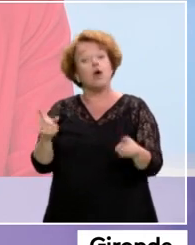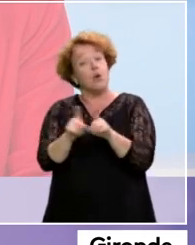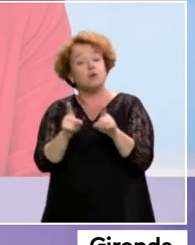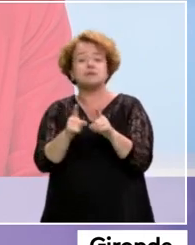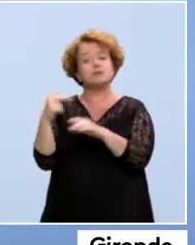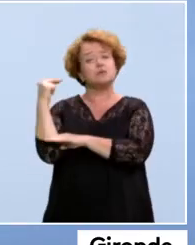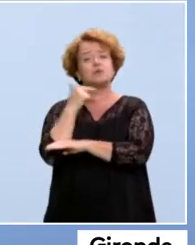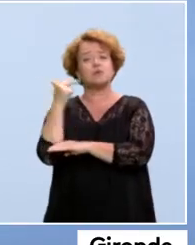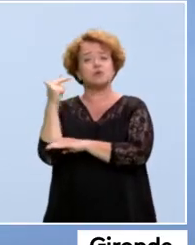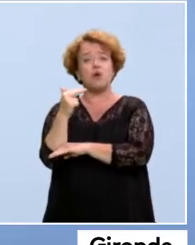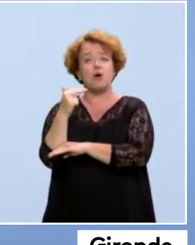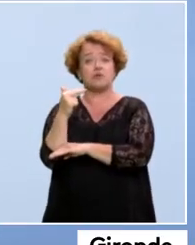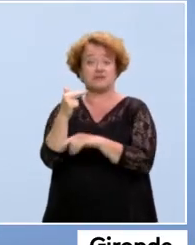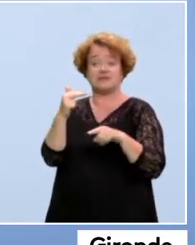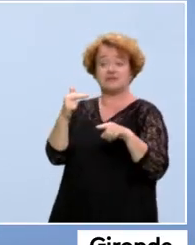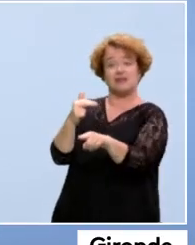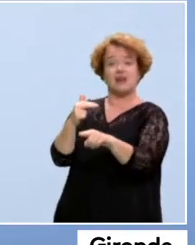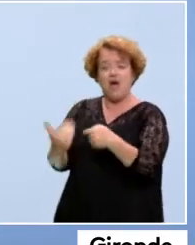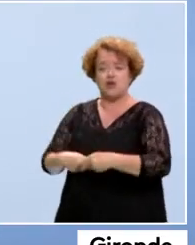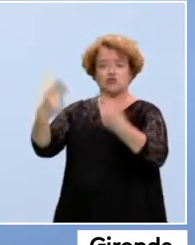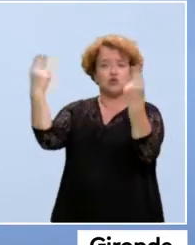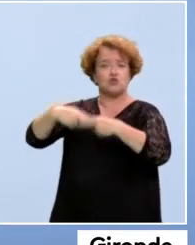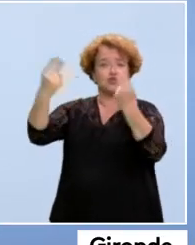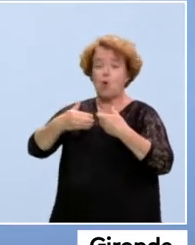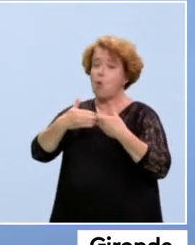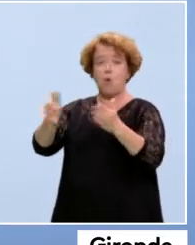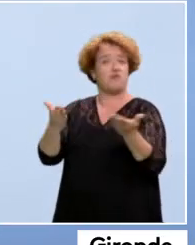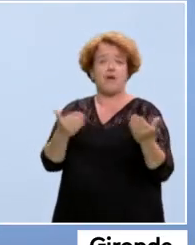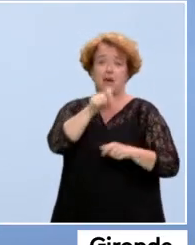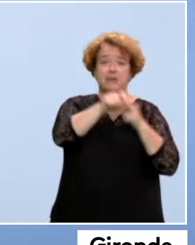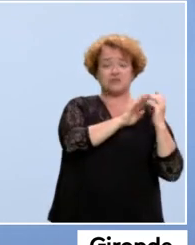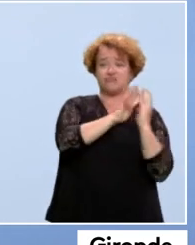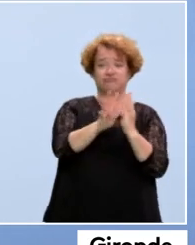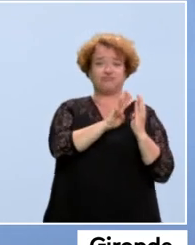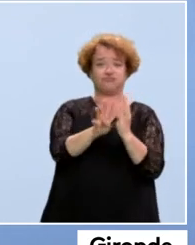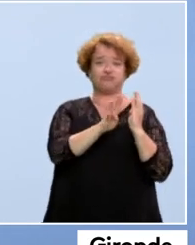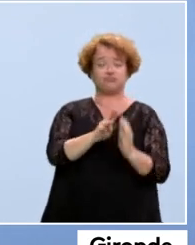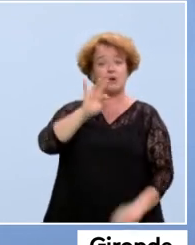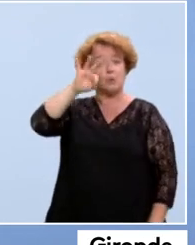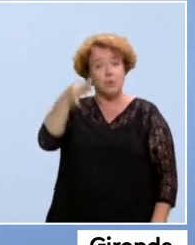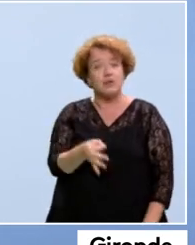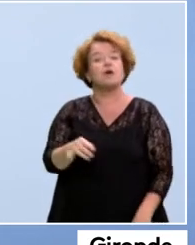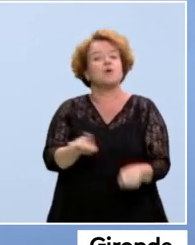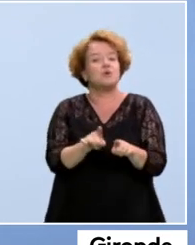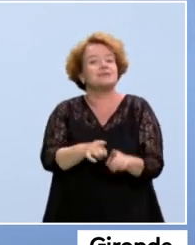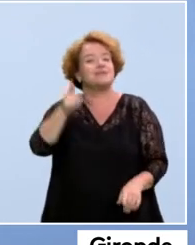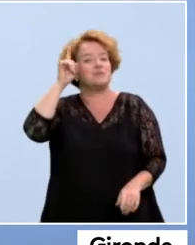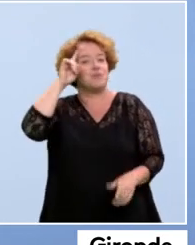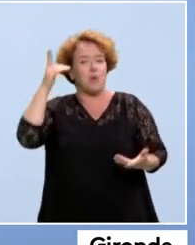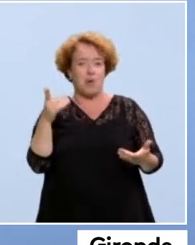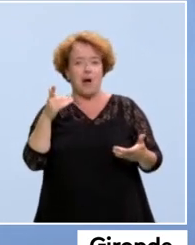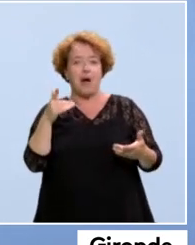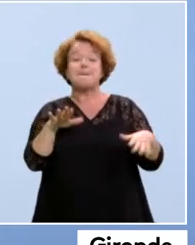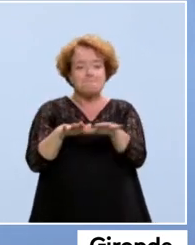urgences c'est vraiment la lumière qui est ouverte 24 heures sur 24 donc les gens bien sûr ils vont mais les gens ils vont aussi parce qu'on a un désert